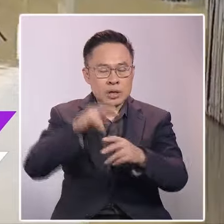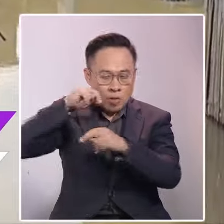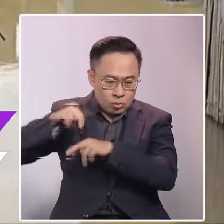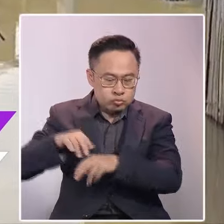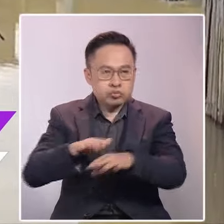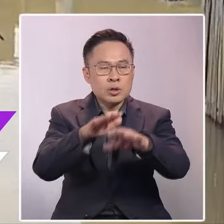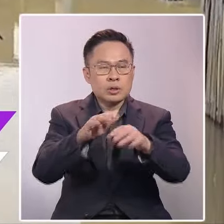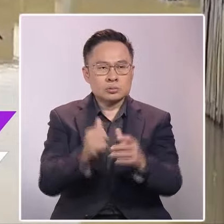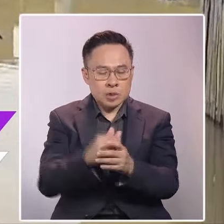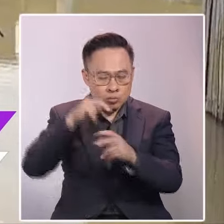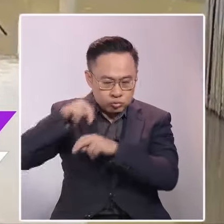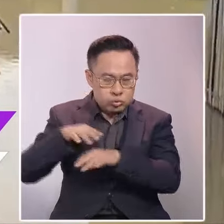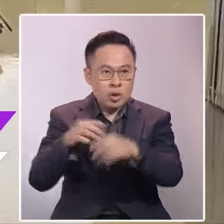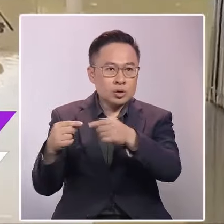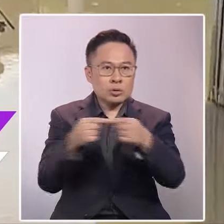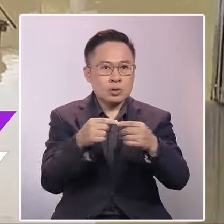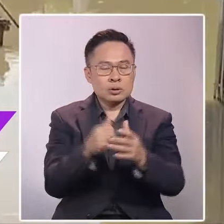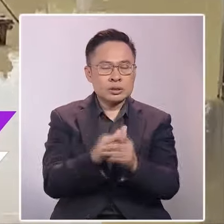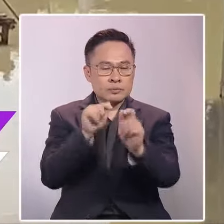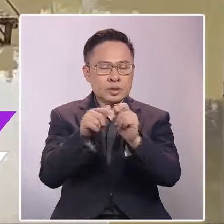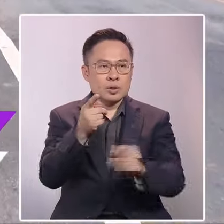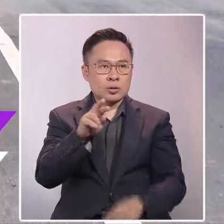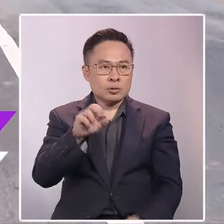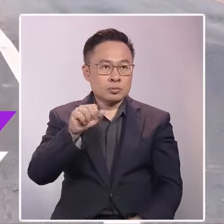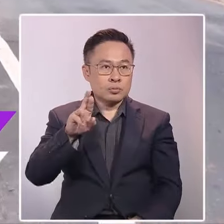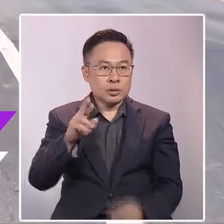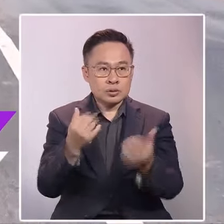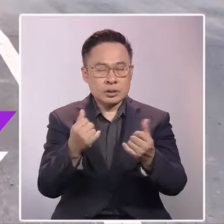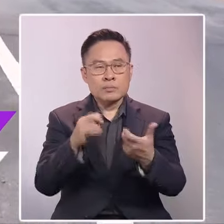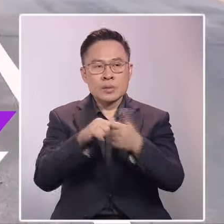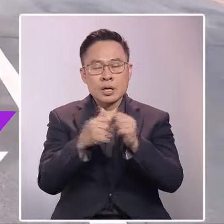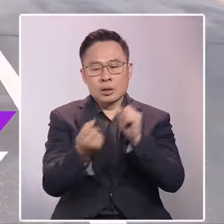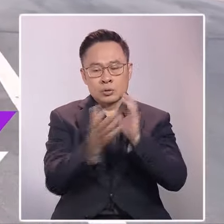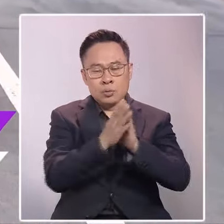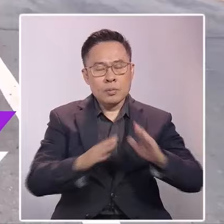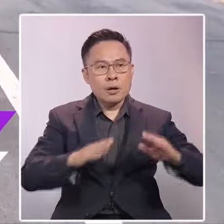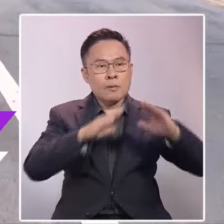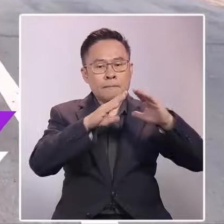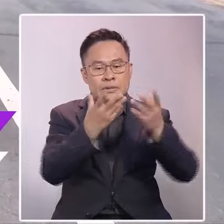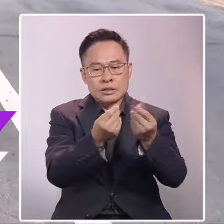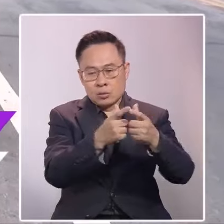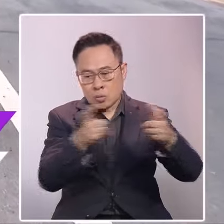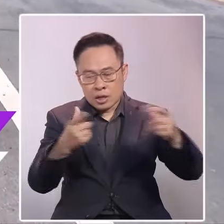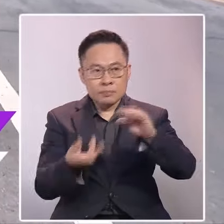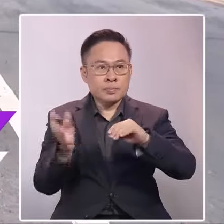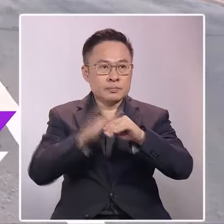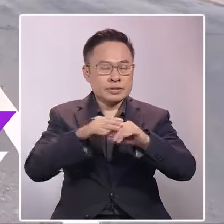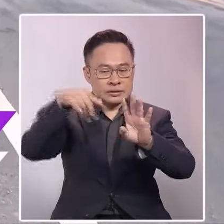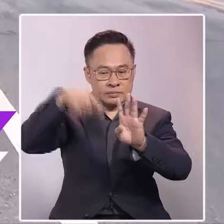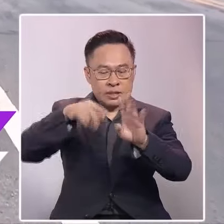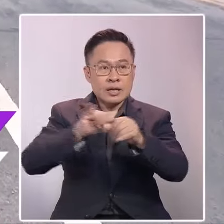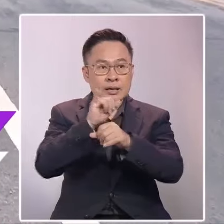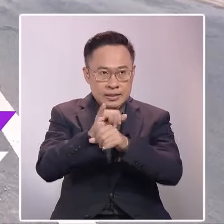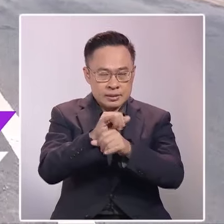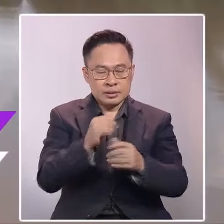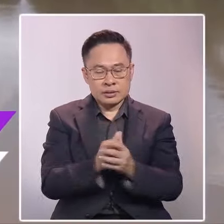ผ่านลงสู่ลำน้ำกลั่นแล้วก็เข้าท่วมในอำเภอคอนสวรรค์ตอนนี้เพิ่มความเสียหายอีกกว่า4,000ไร่ก่อนหน้านี้บ้านเรือนนะคะใน